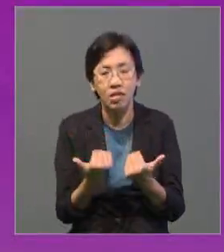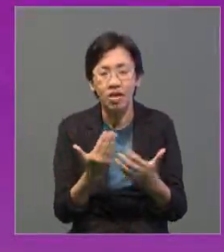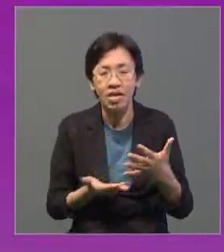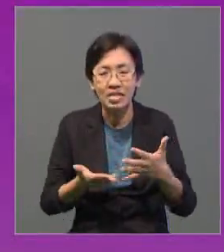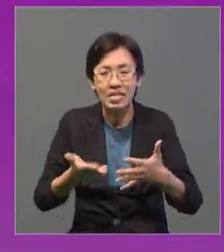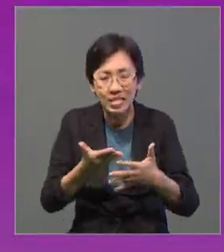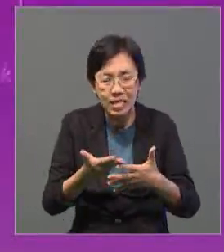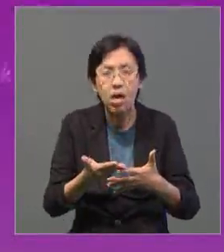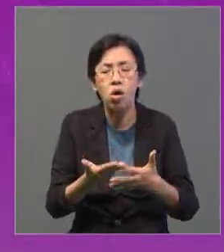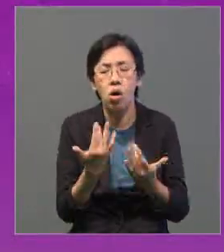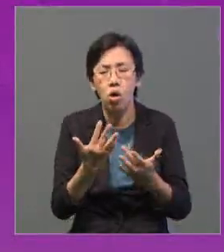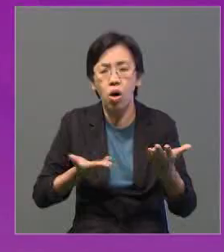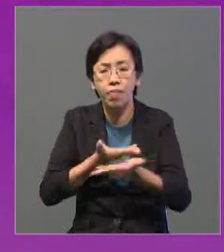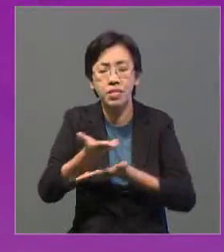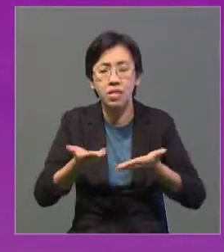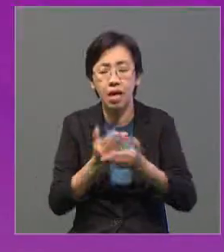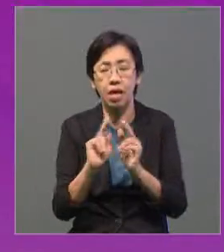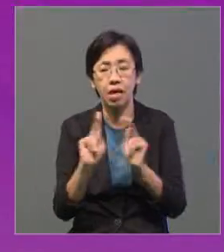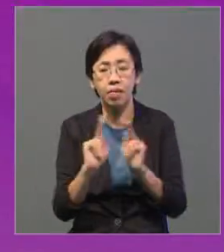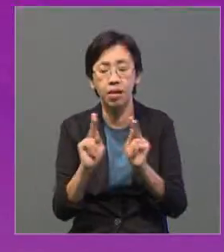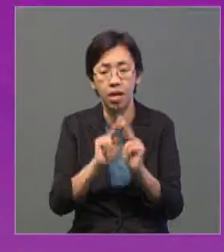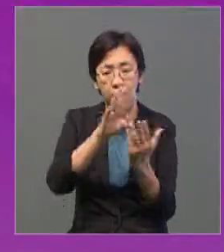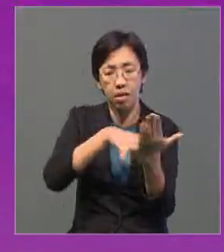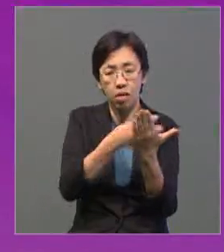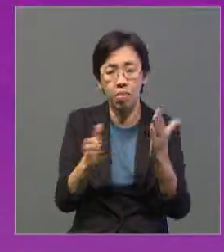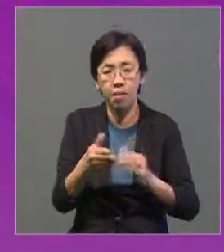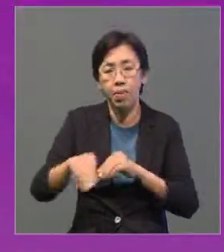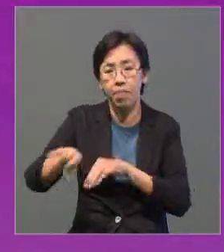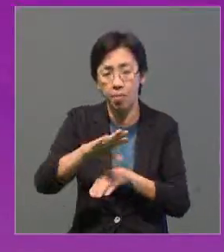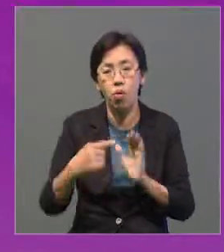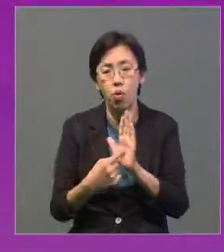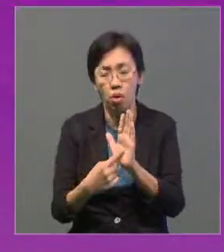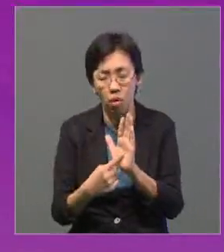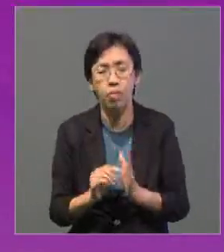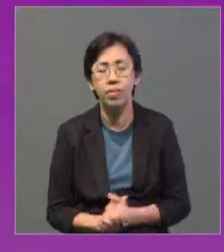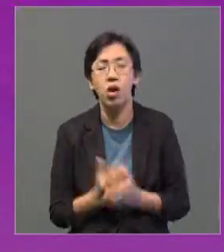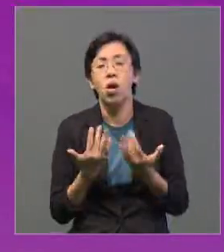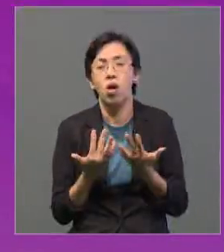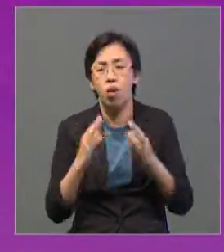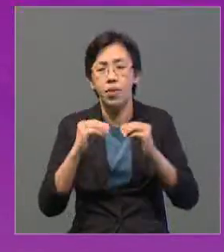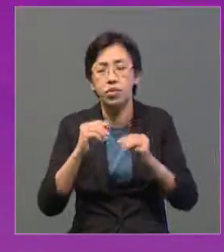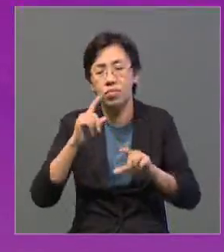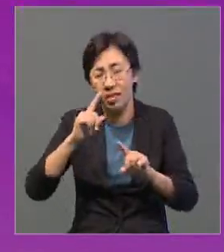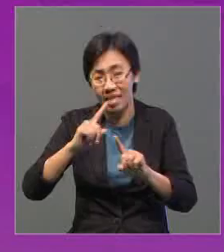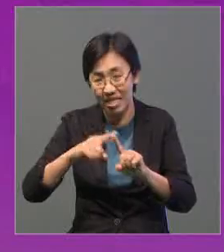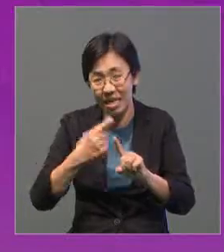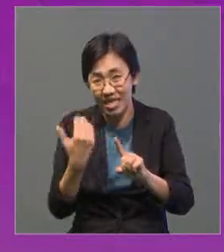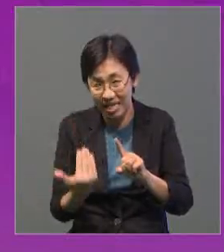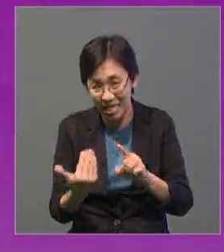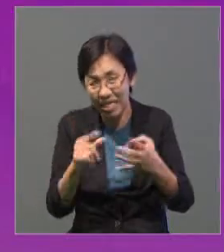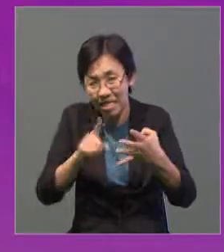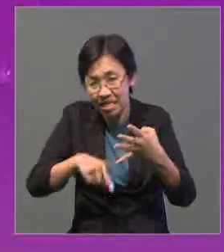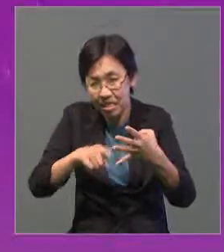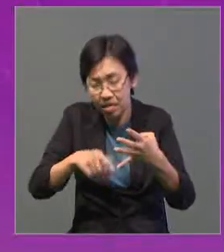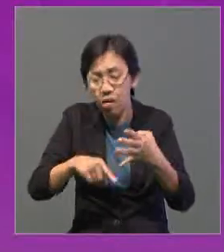ใกล้ที่จะนำเข้าสู่การพิจารณาของคณะกรรมการนโยบายประมงแห่งชาติแล้วซึ่งจะมีการประชุมการในช่วงสิ้นเดือนมกราคมที่จะ